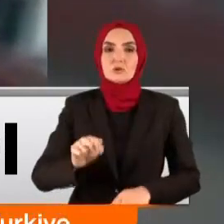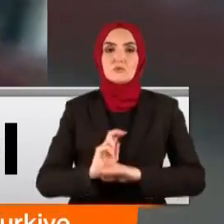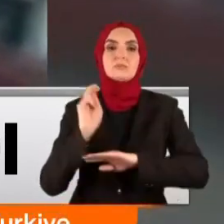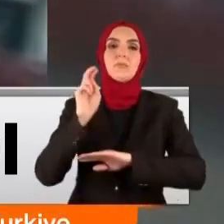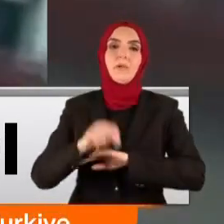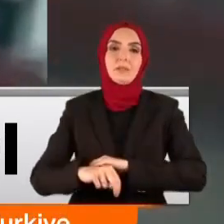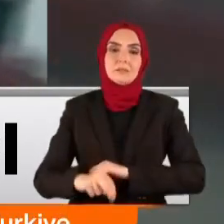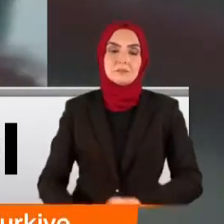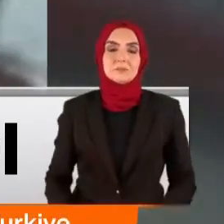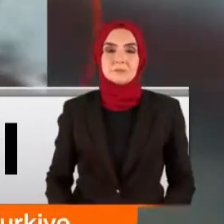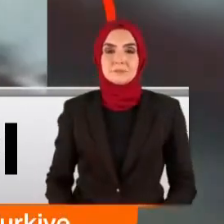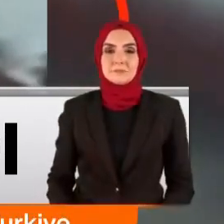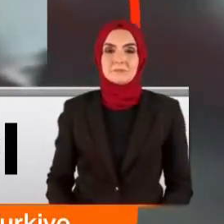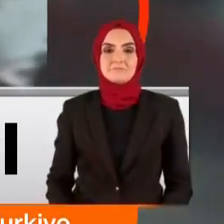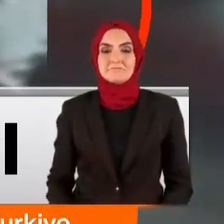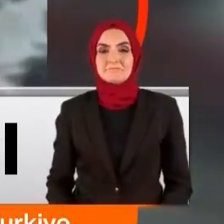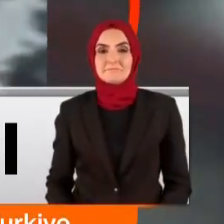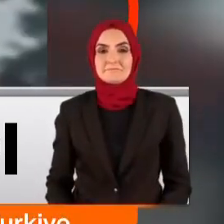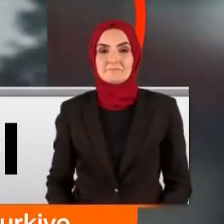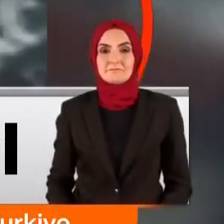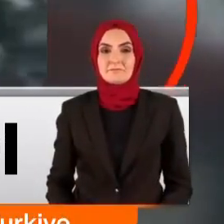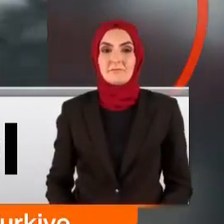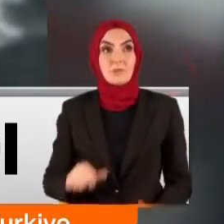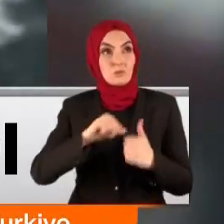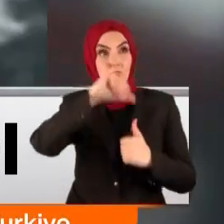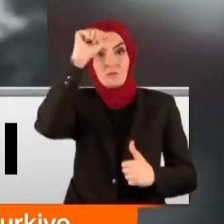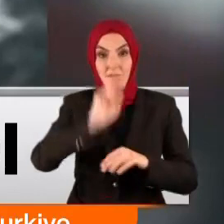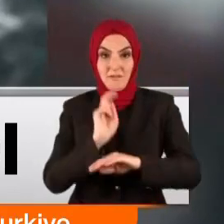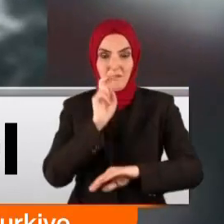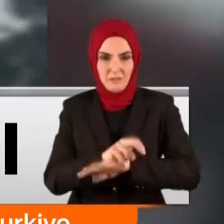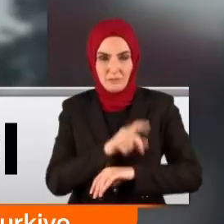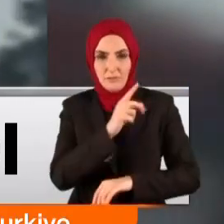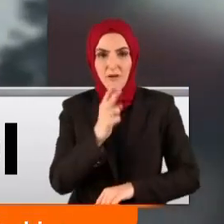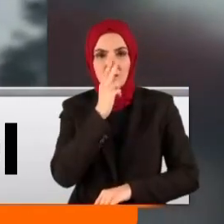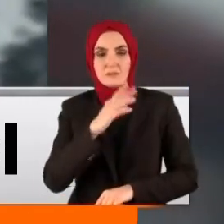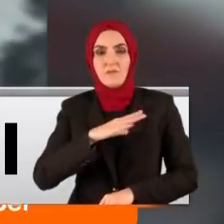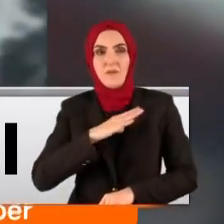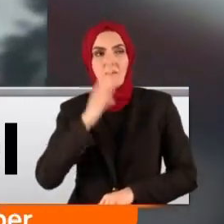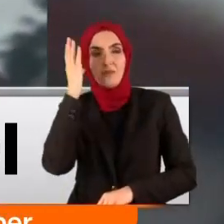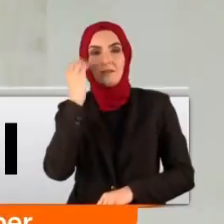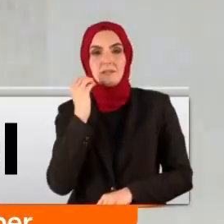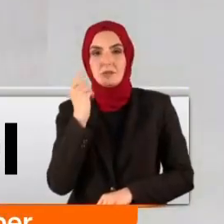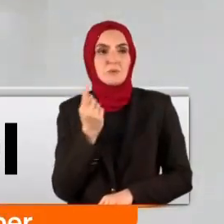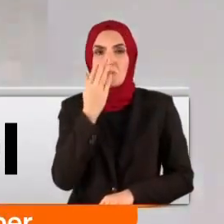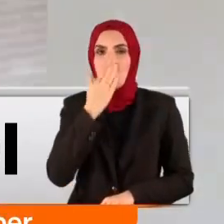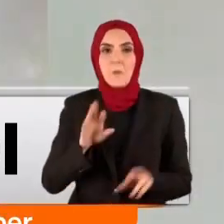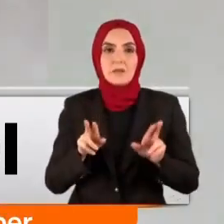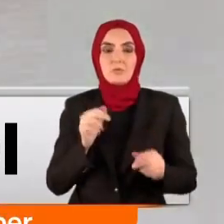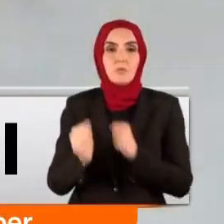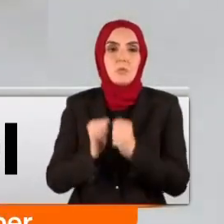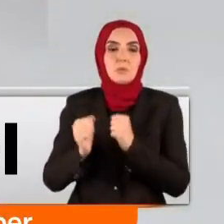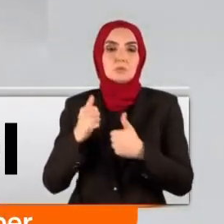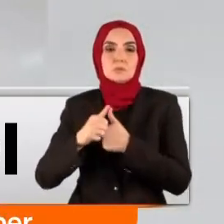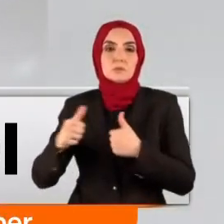Allah. Belli ki yüksekten atlamaya alışıktı. Bir şey olmamış gibi koşarak uzaklaştı. Bilmiyordu ama bir